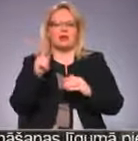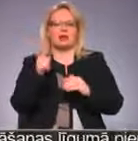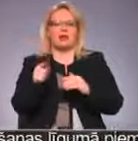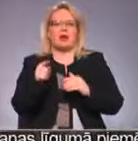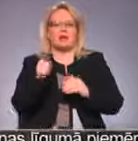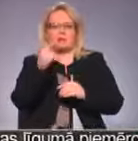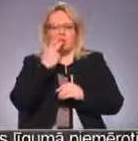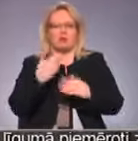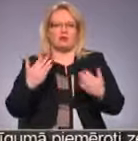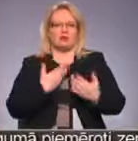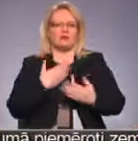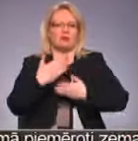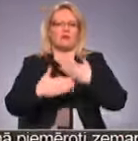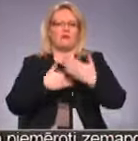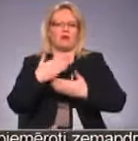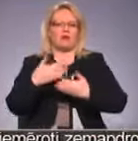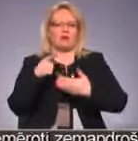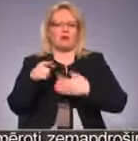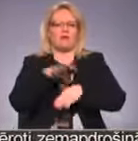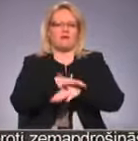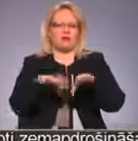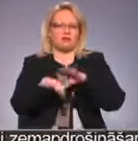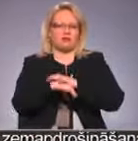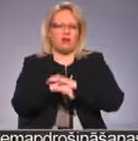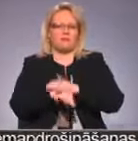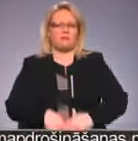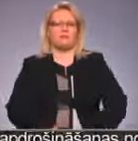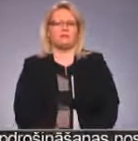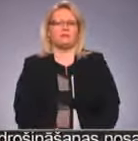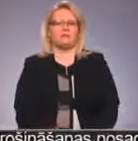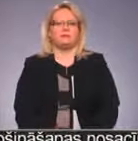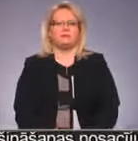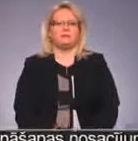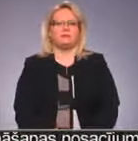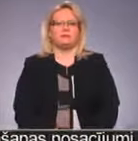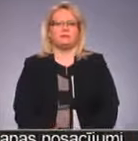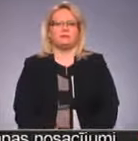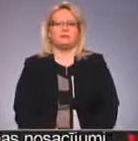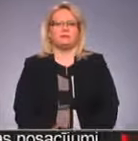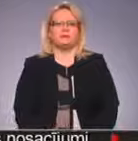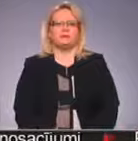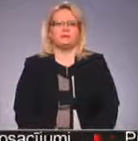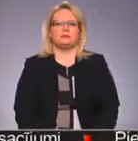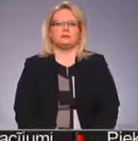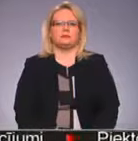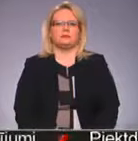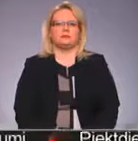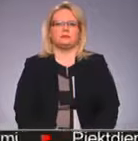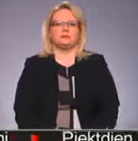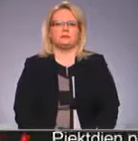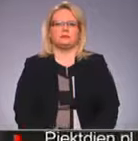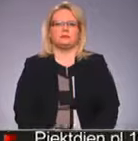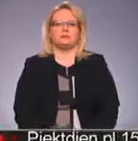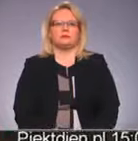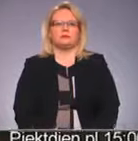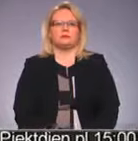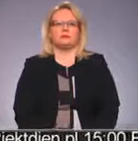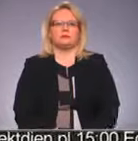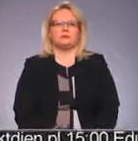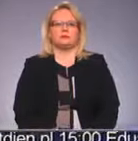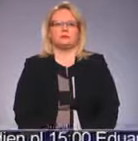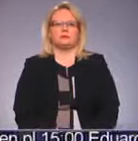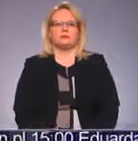viņi ir pieraduši pie tām važām. Ja kāds no šeit gribētu aizmēt, tad būtu jābūt pilnīgi vidi. Jā, piekrīt, ir